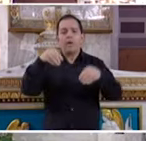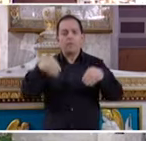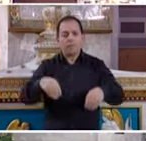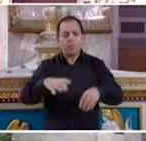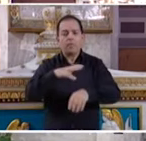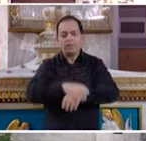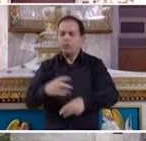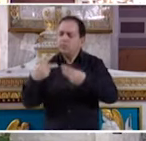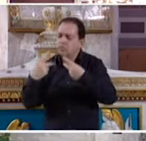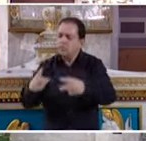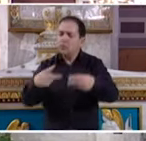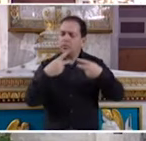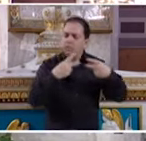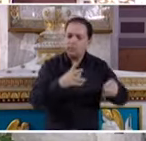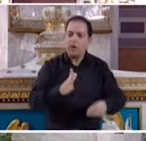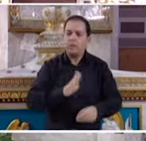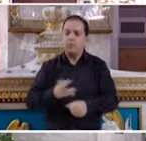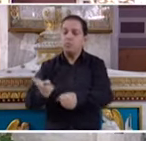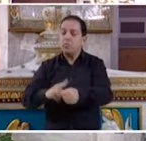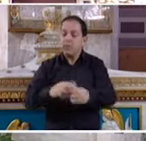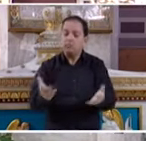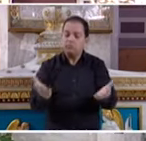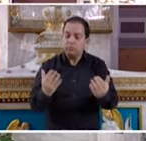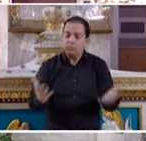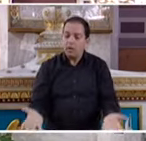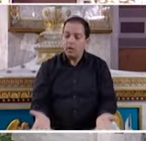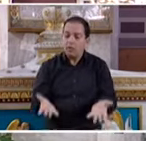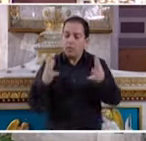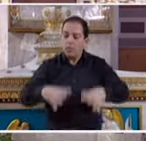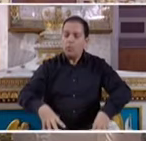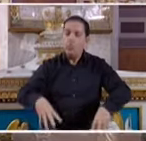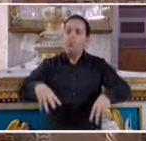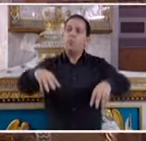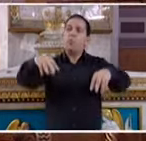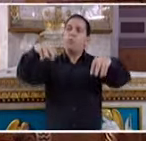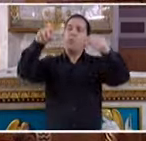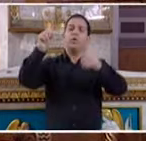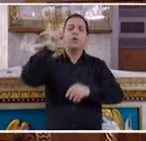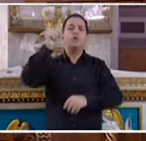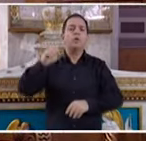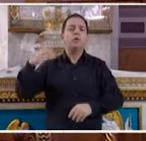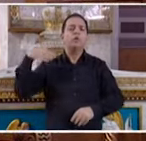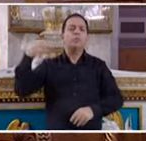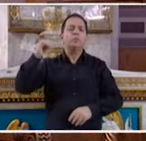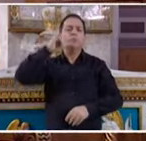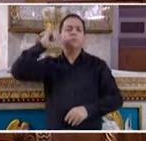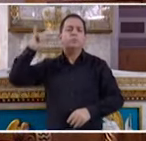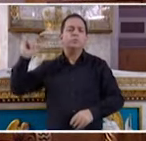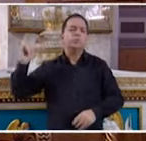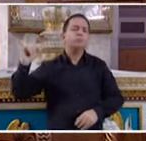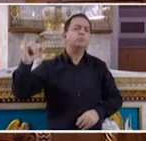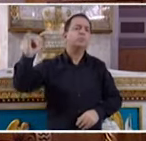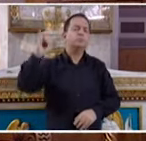άφεσιν αμαρτιών, προσδοκώ Ανάσταση νεκρών και ζωήν του μέλλοντος αιώνους.